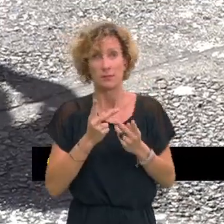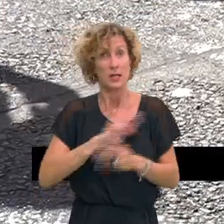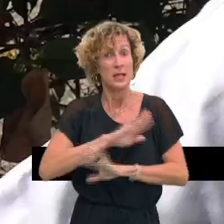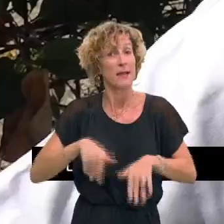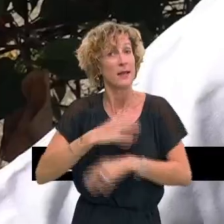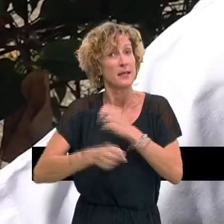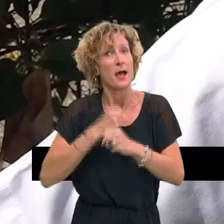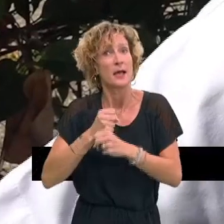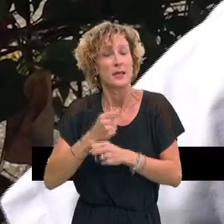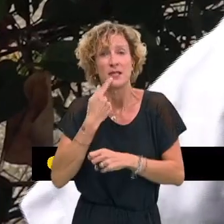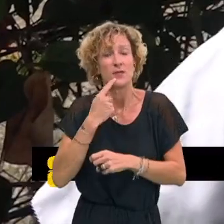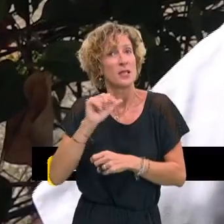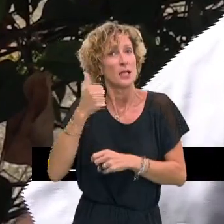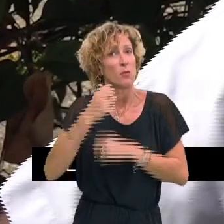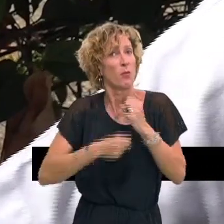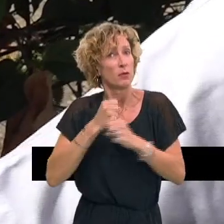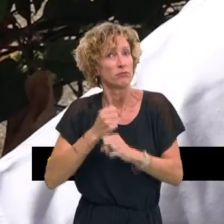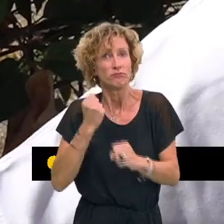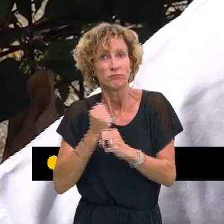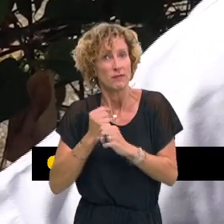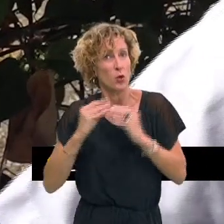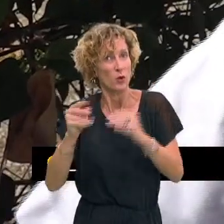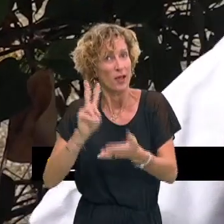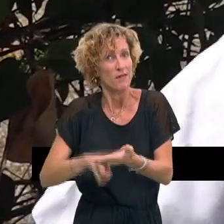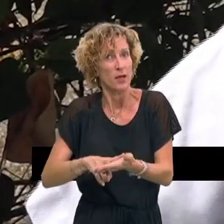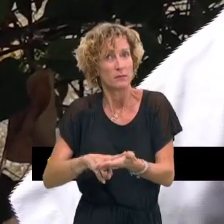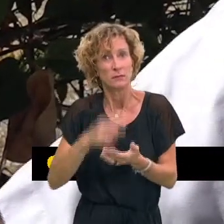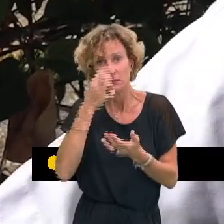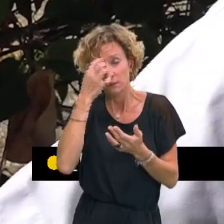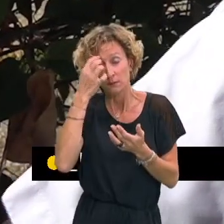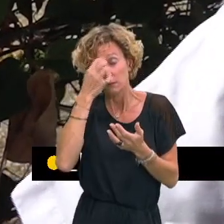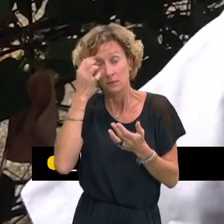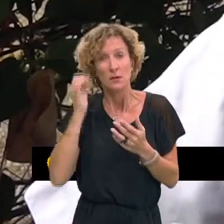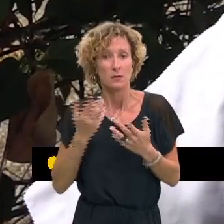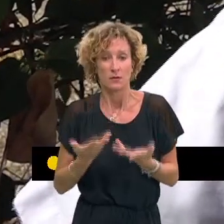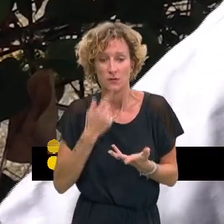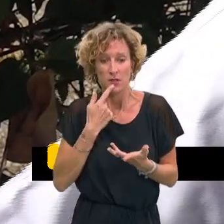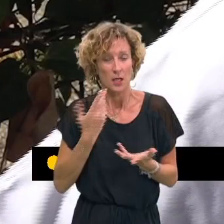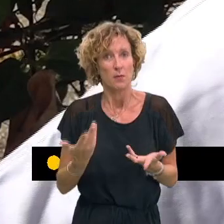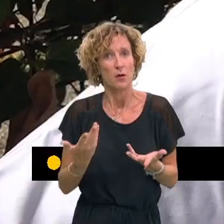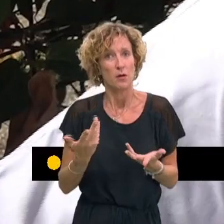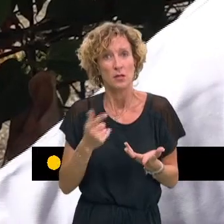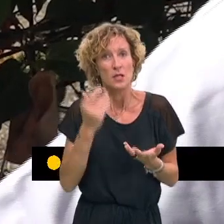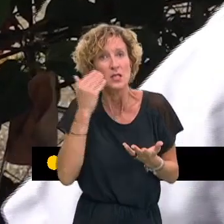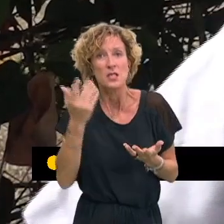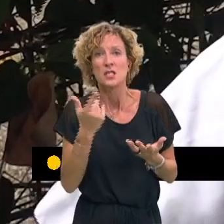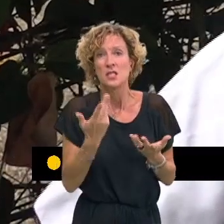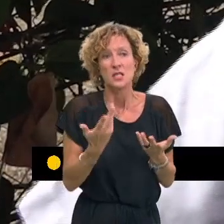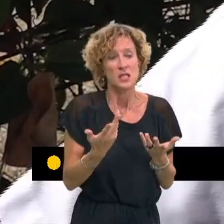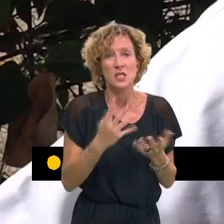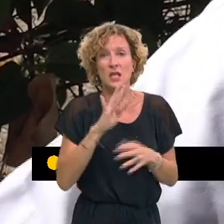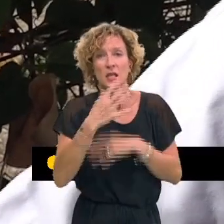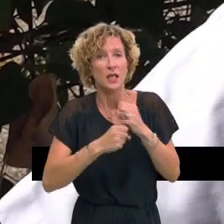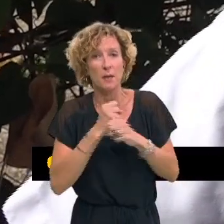notre première année d'exercice une fois qu'on a terminé notre formation. Dans ce cas-là, si on part du principe que ce n'est pas pour être formé et pour être seniorisé qu'il faut faire cette 4e